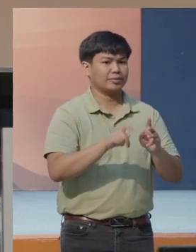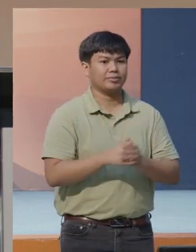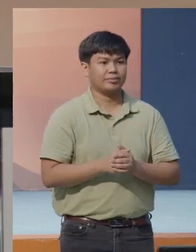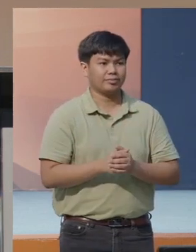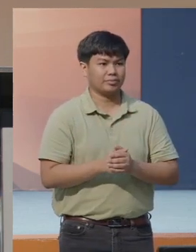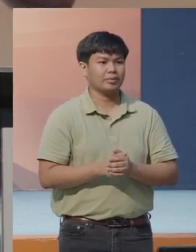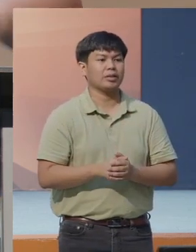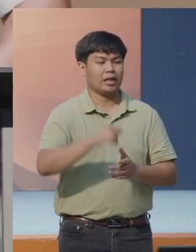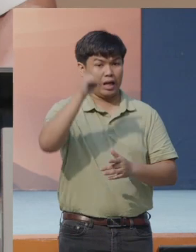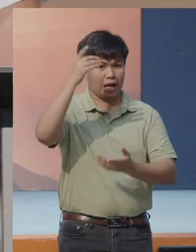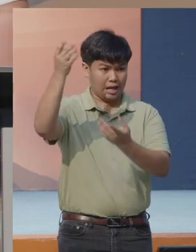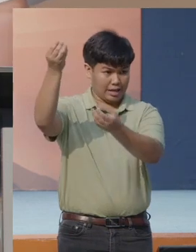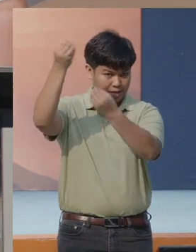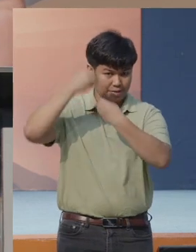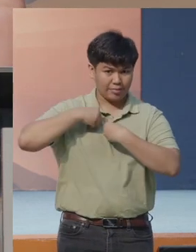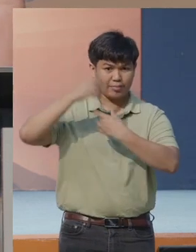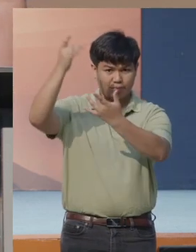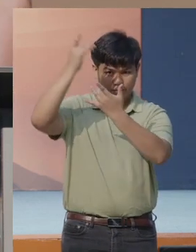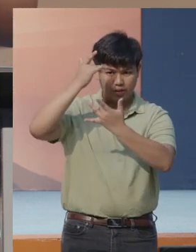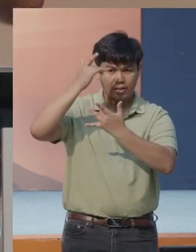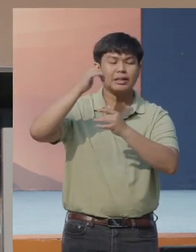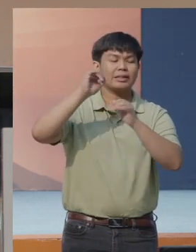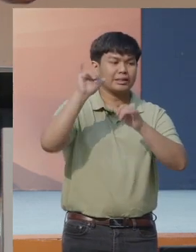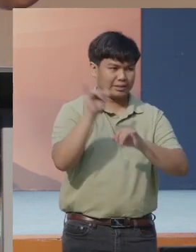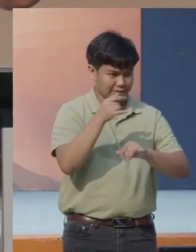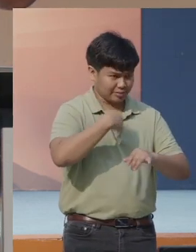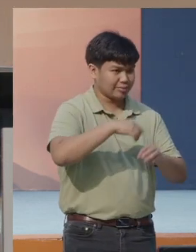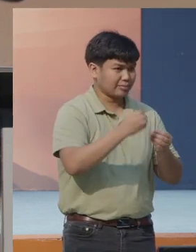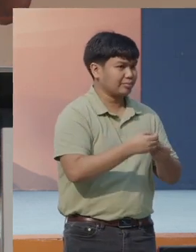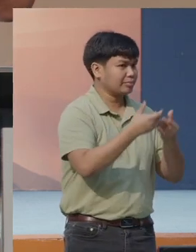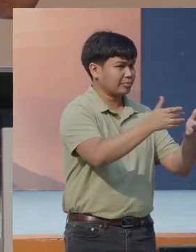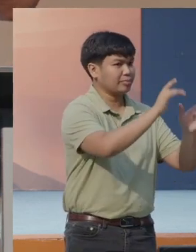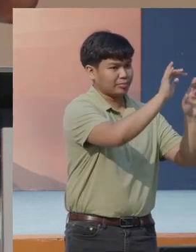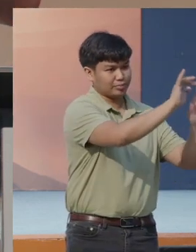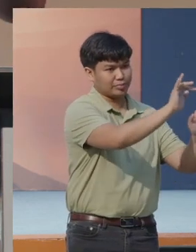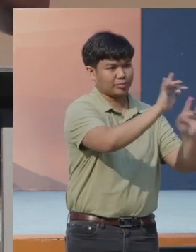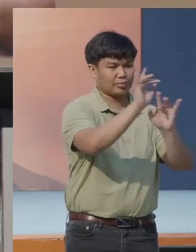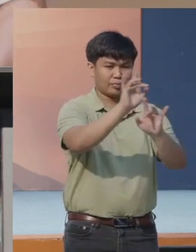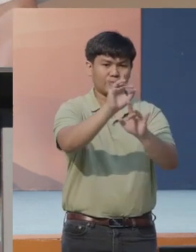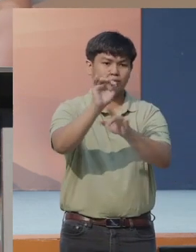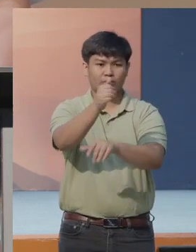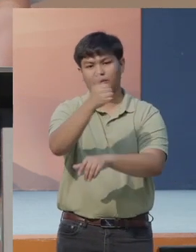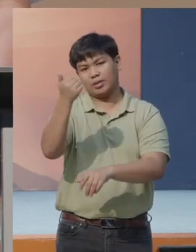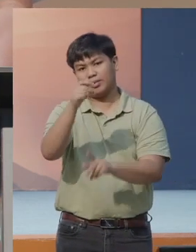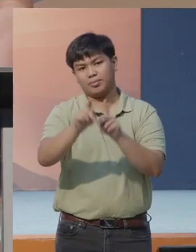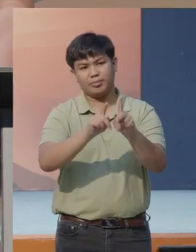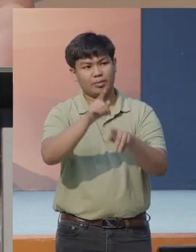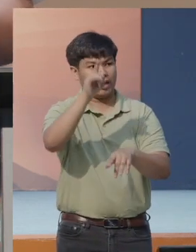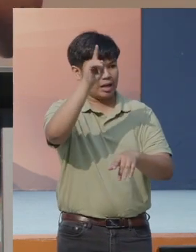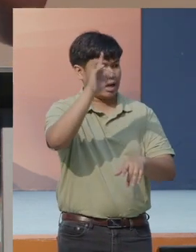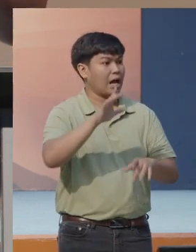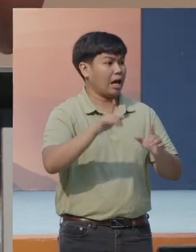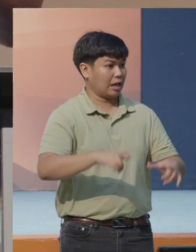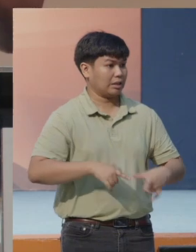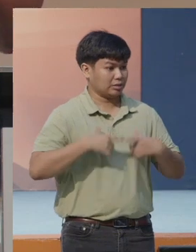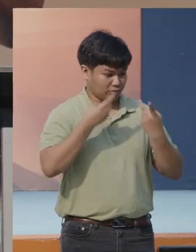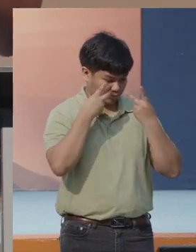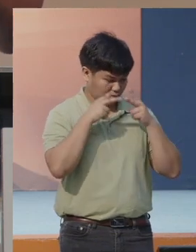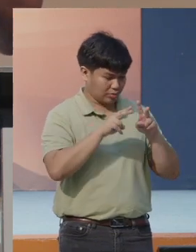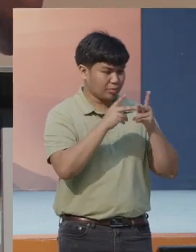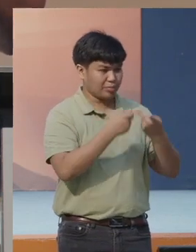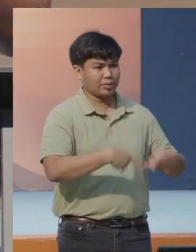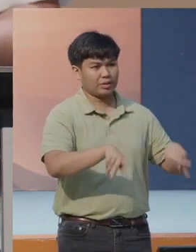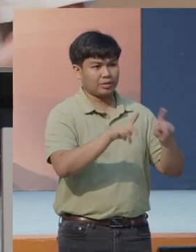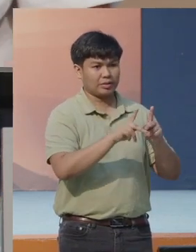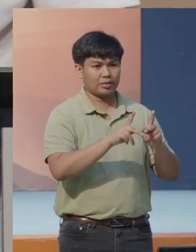mercy to us. Life is precious to God. But may we